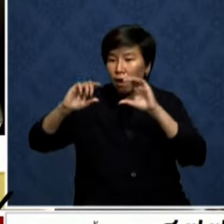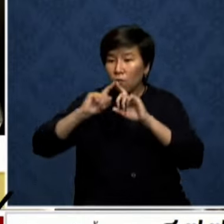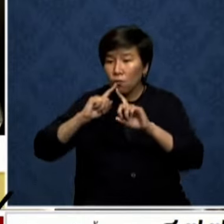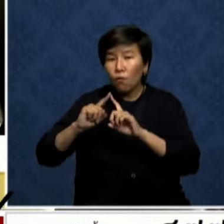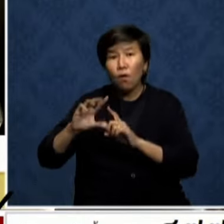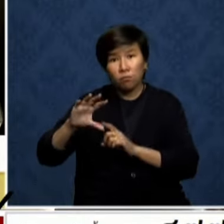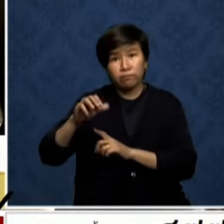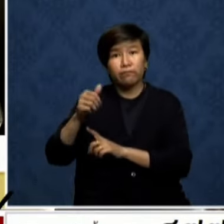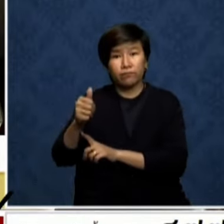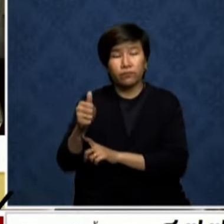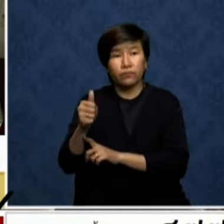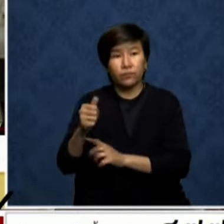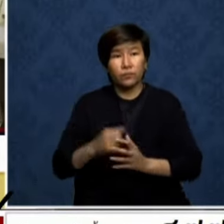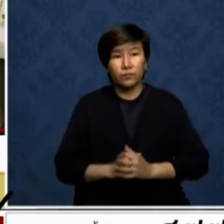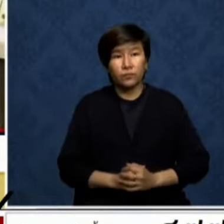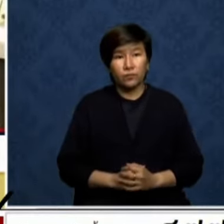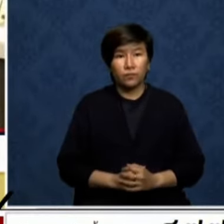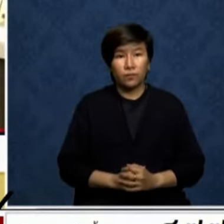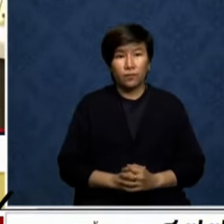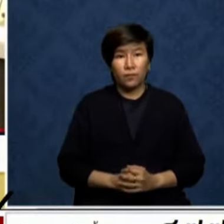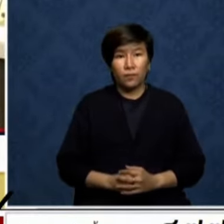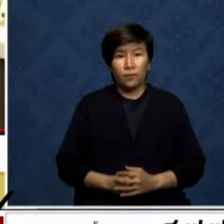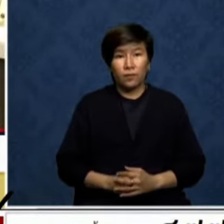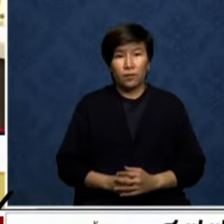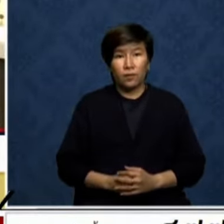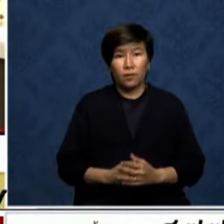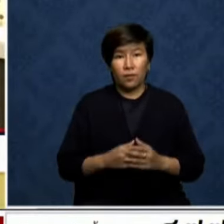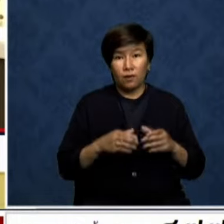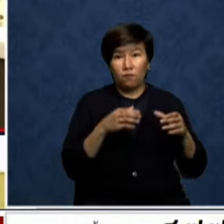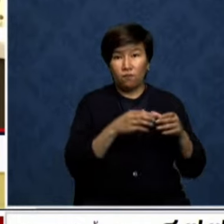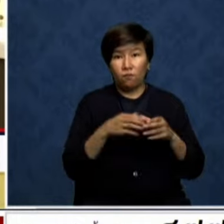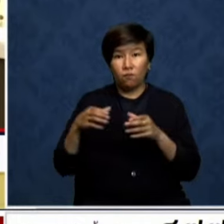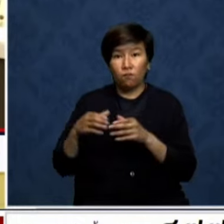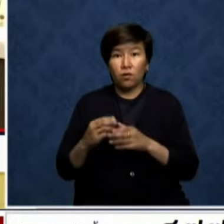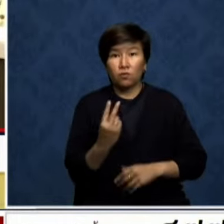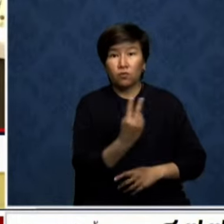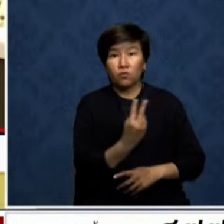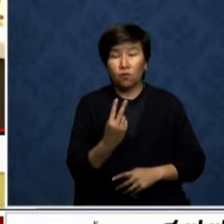นะตอนนี้วิธ 2 ไฟทรกลกั